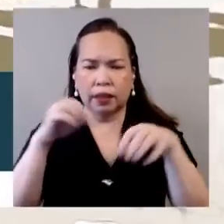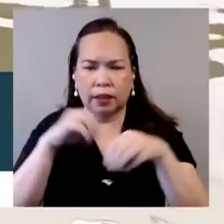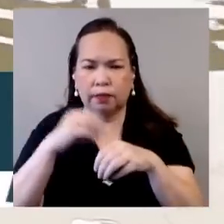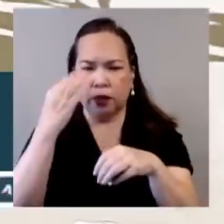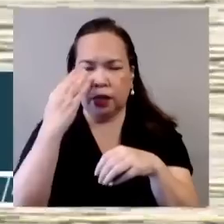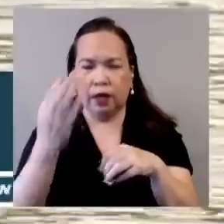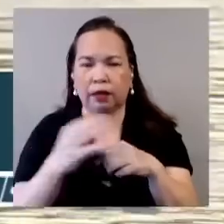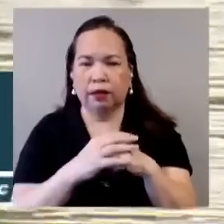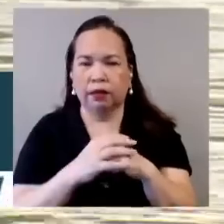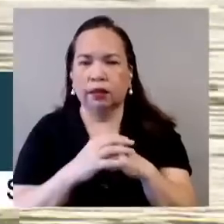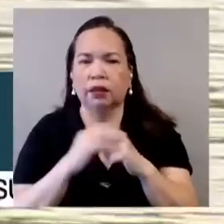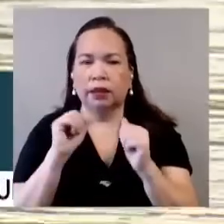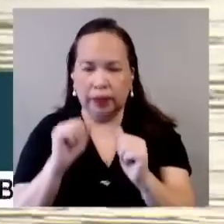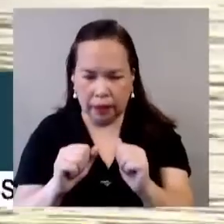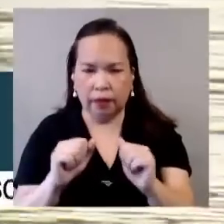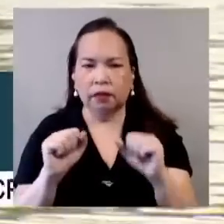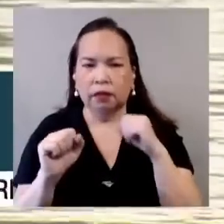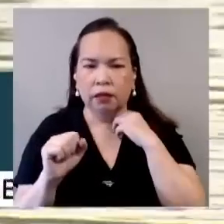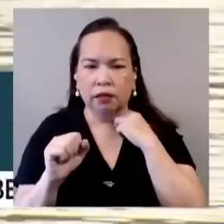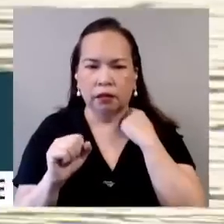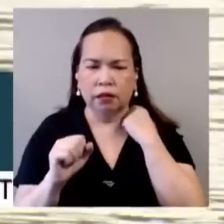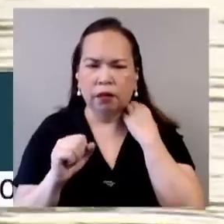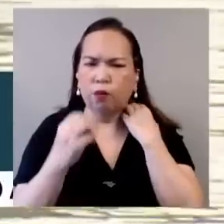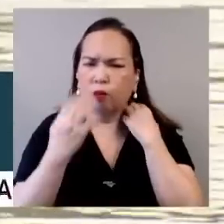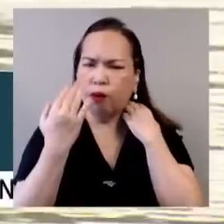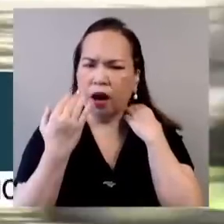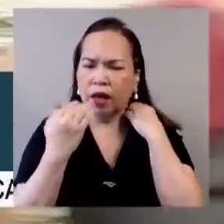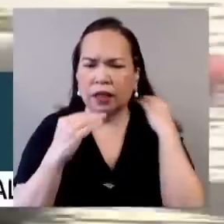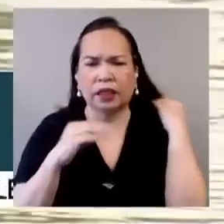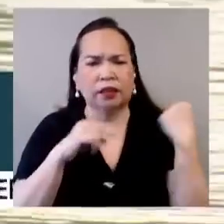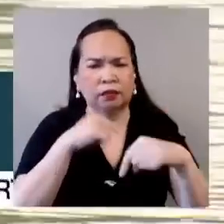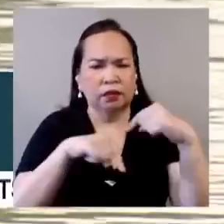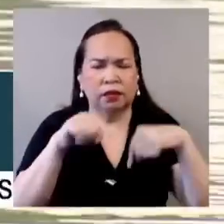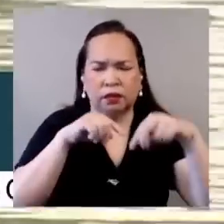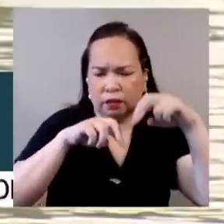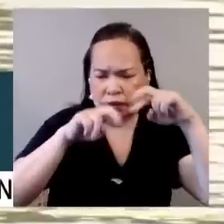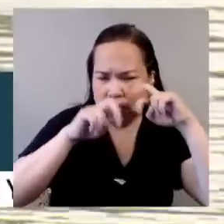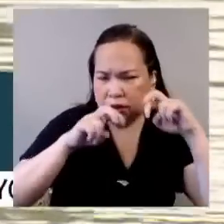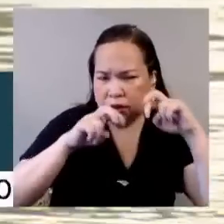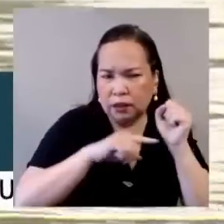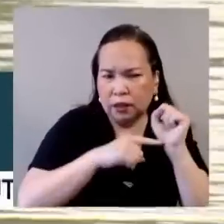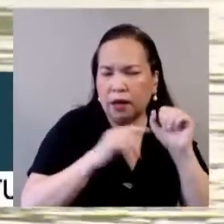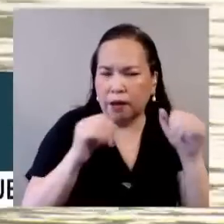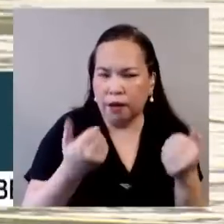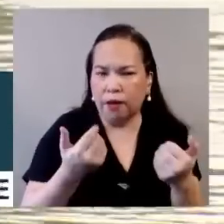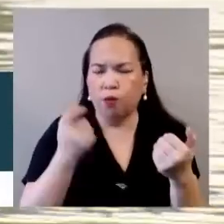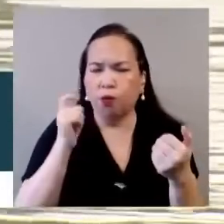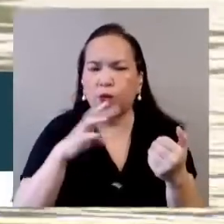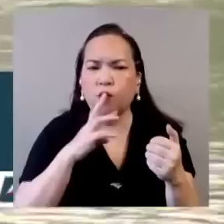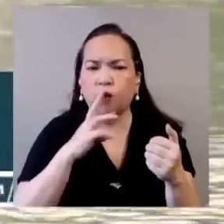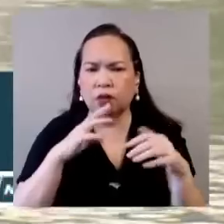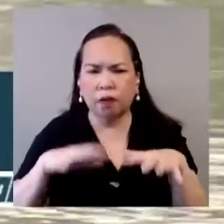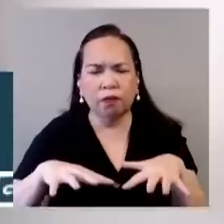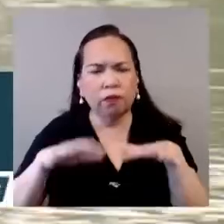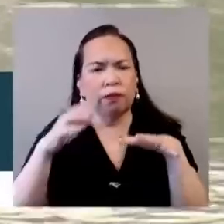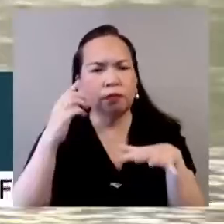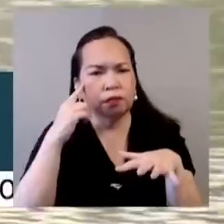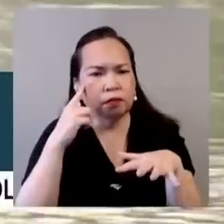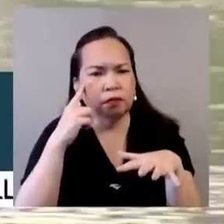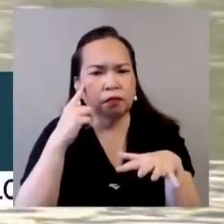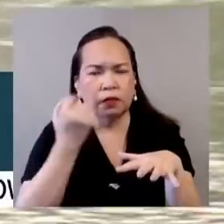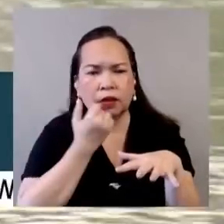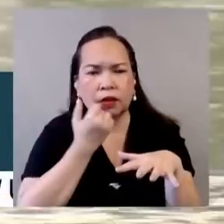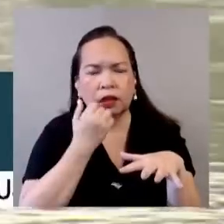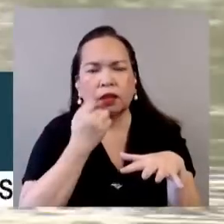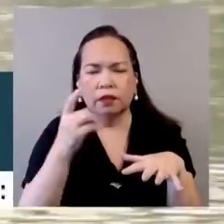para po ma-assess namin kung saan ang galing, bakit biglang tumaas ang tubig, at para magawan po kung ano po ba yung mga dapat solusyon